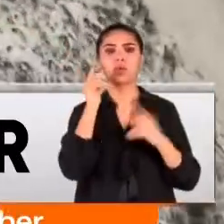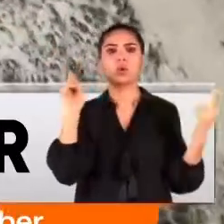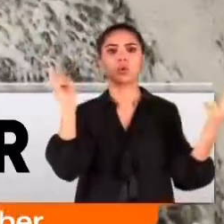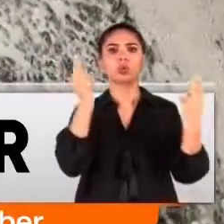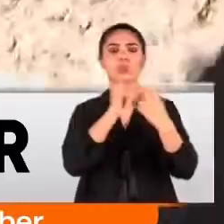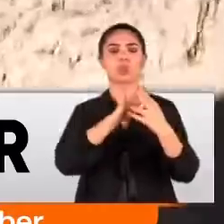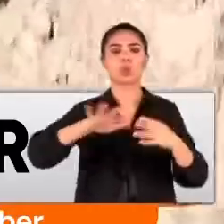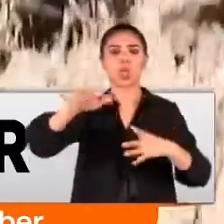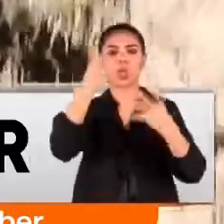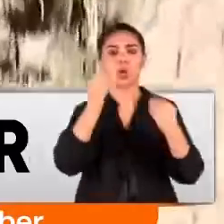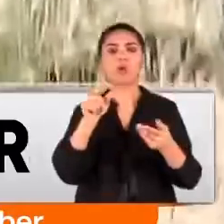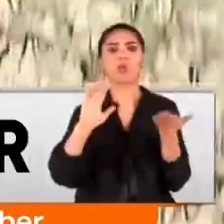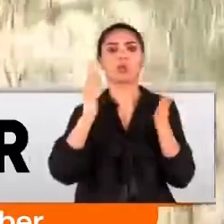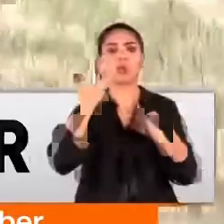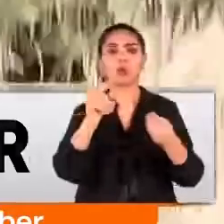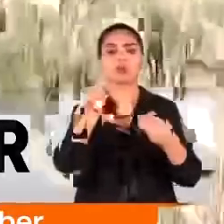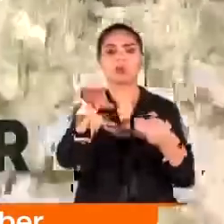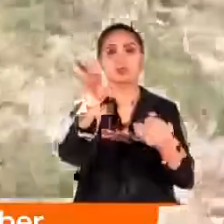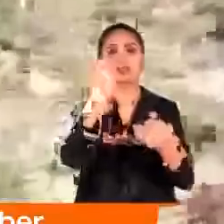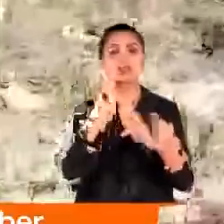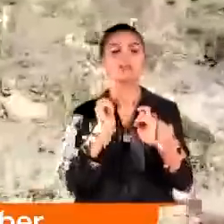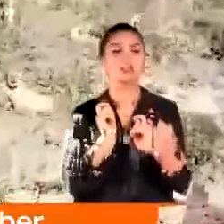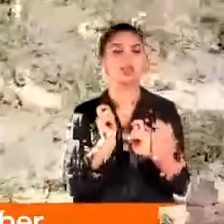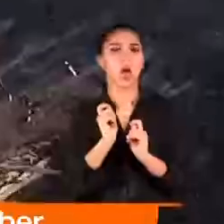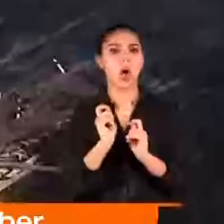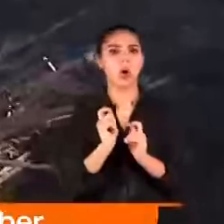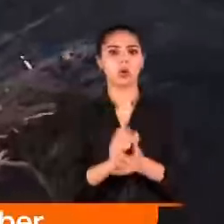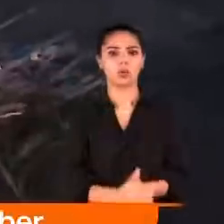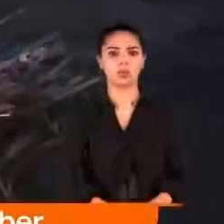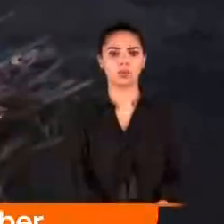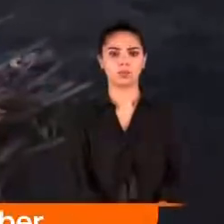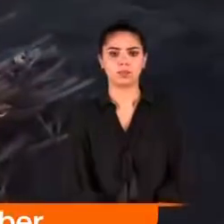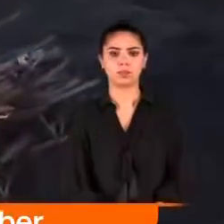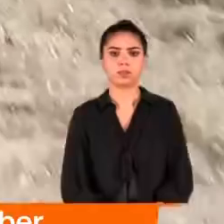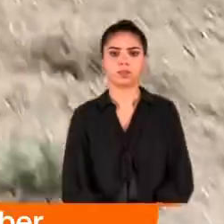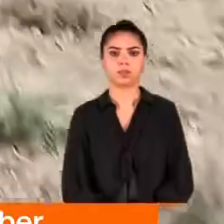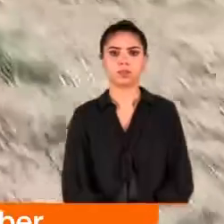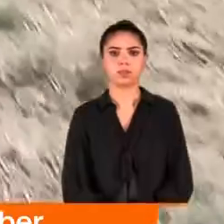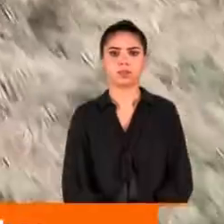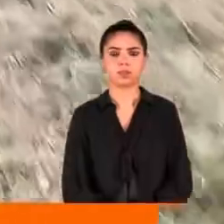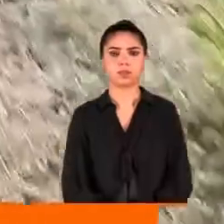altına aldığı bir dönemde bu seçenek biraz zor görünüyor. Taşınmamız gerekir, etsinler.